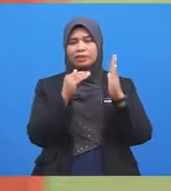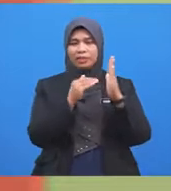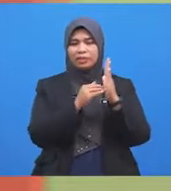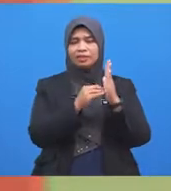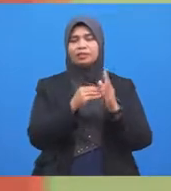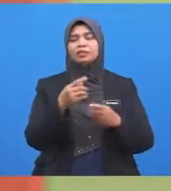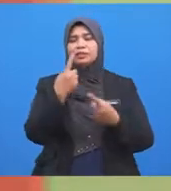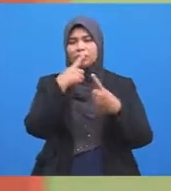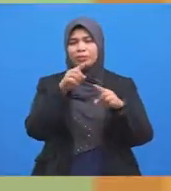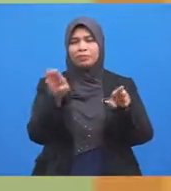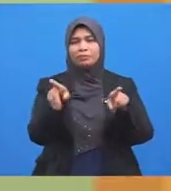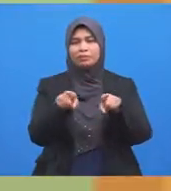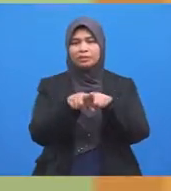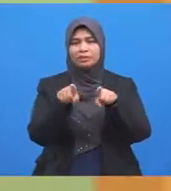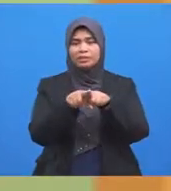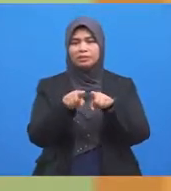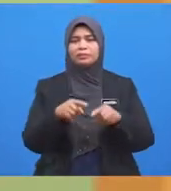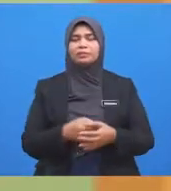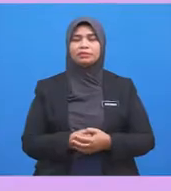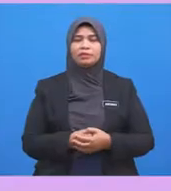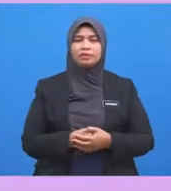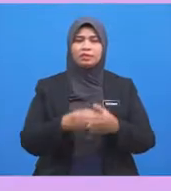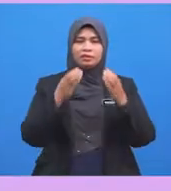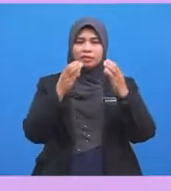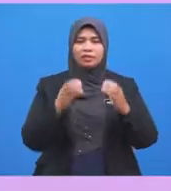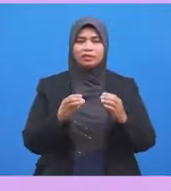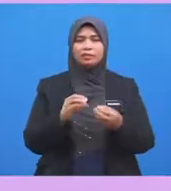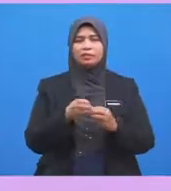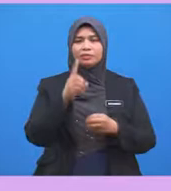jawapannya bersama-sama. Cara yang pertama,